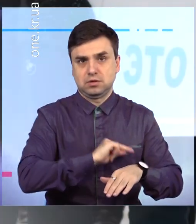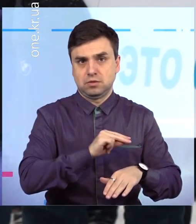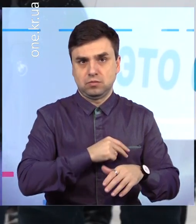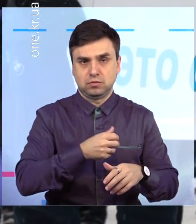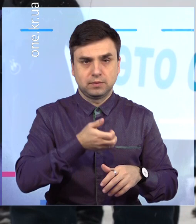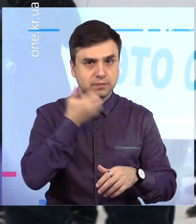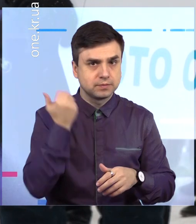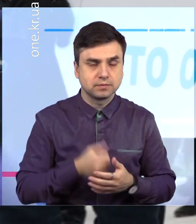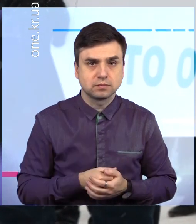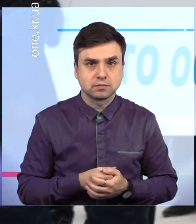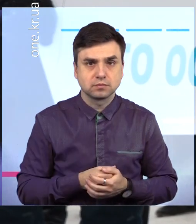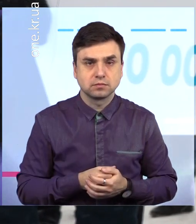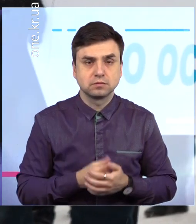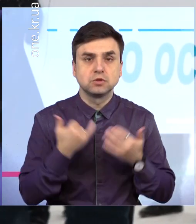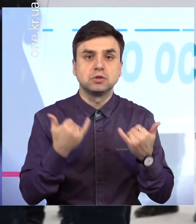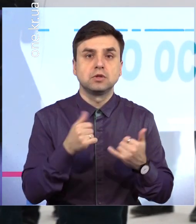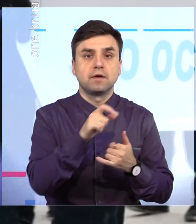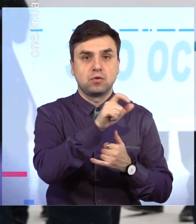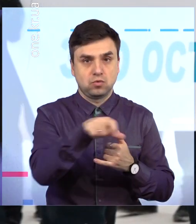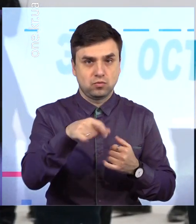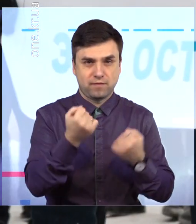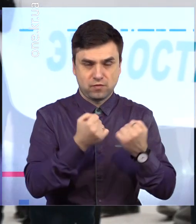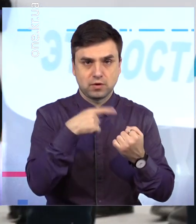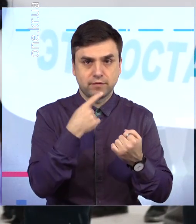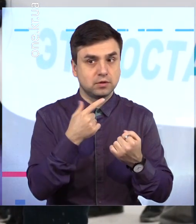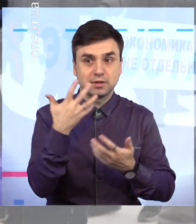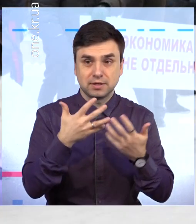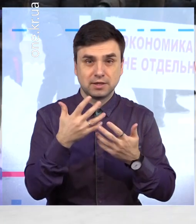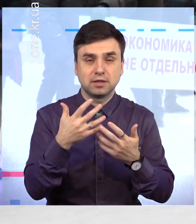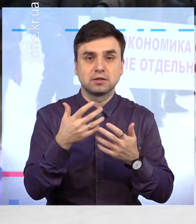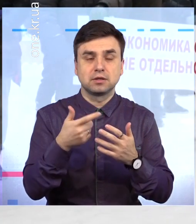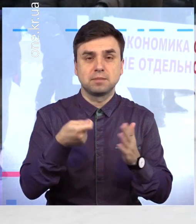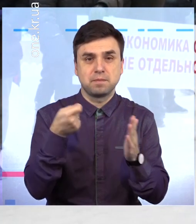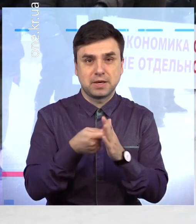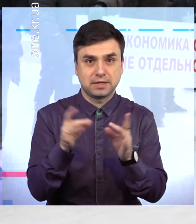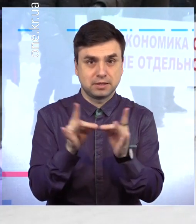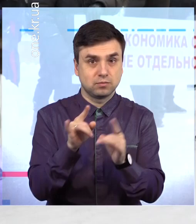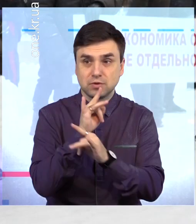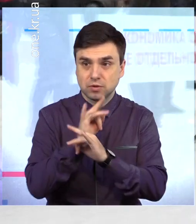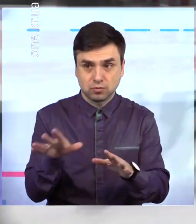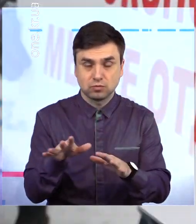пасажира водії готові на крайнощі. Кажуть, зійдуть з лінії у повному складі.